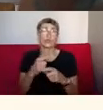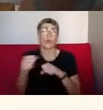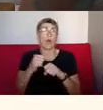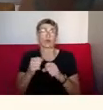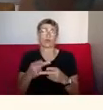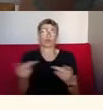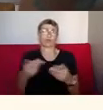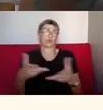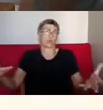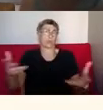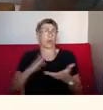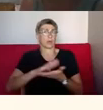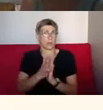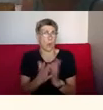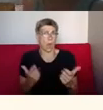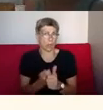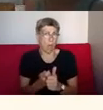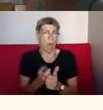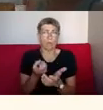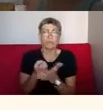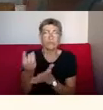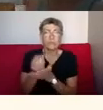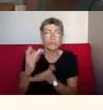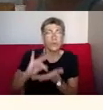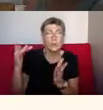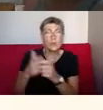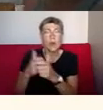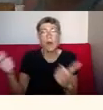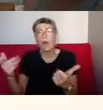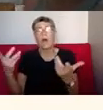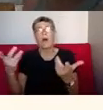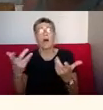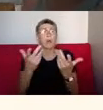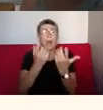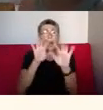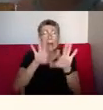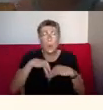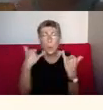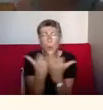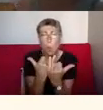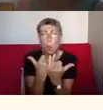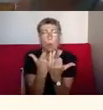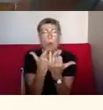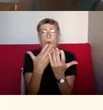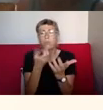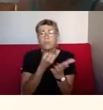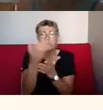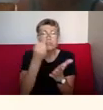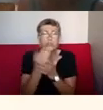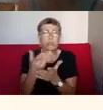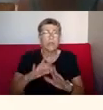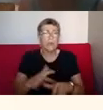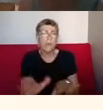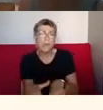l'ADAPT. On sensibilise en entreprise, on a des team building. On essaye de donner des informations sur les recrutements dans le secteur